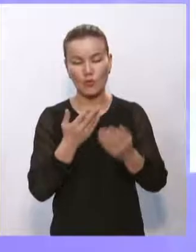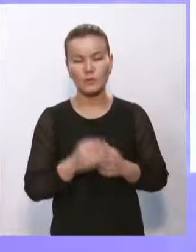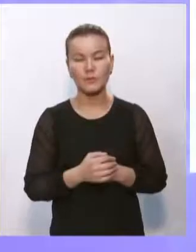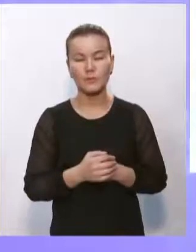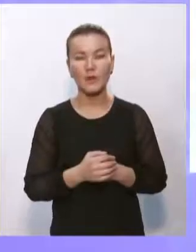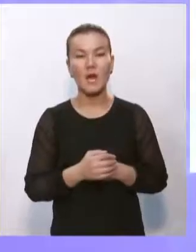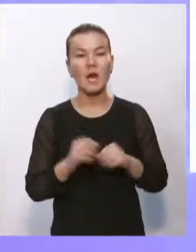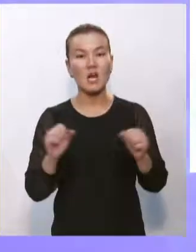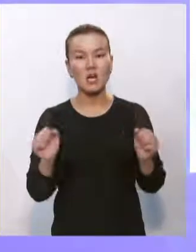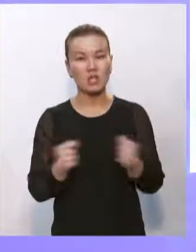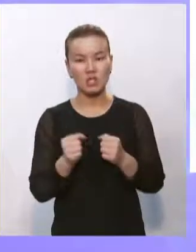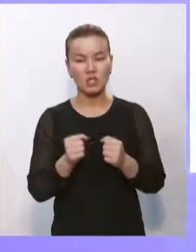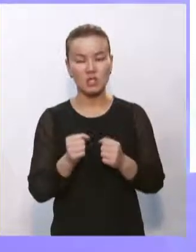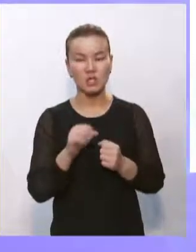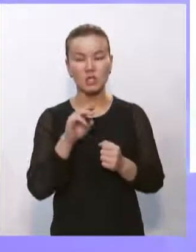Кыш мезгили.